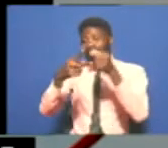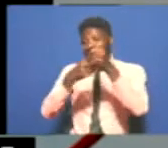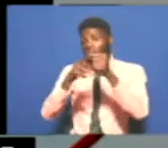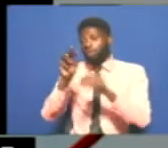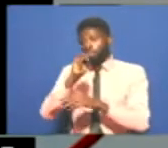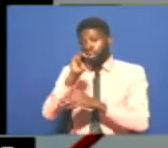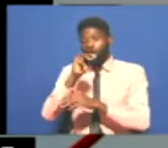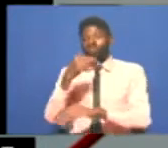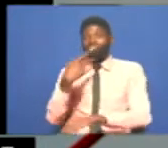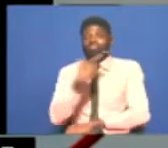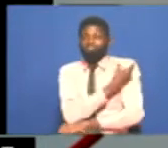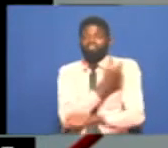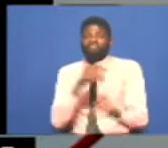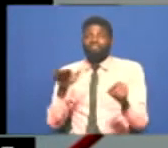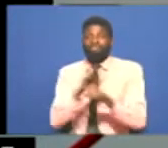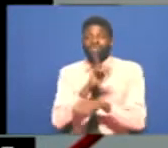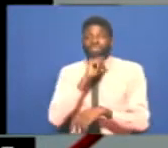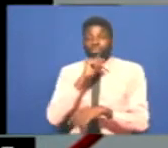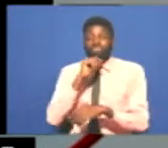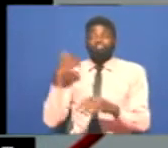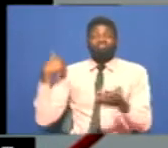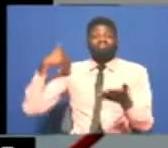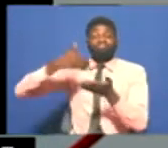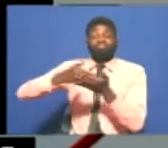wa saa 24 zilizopita,